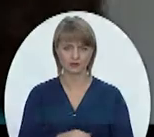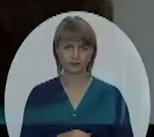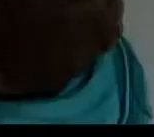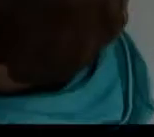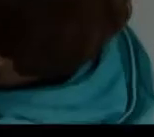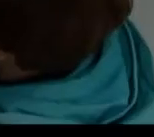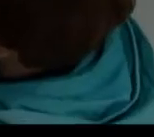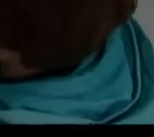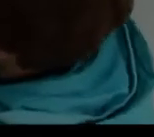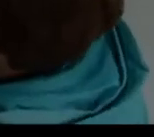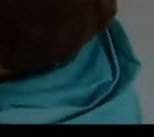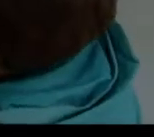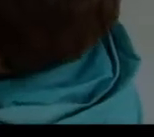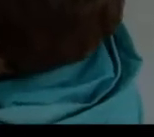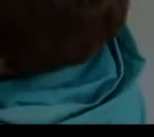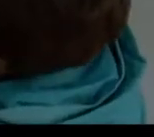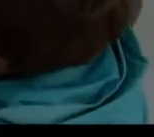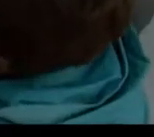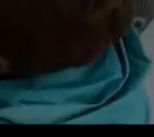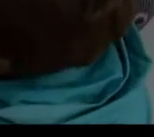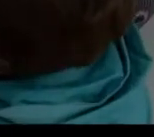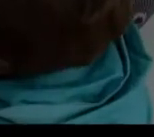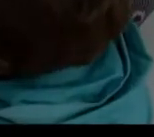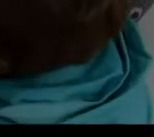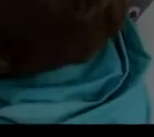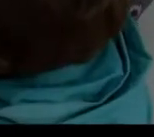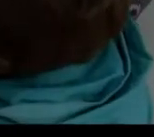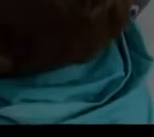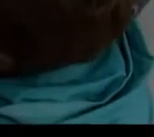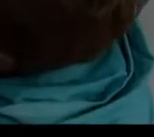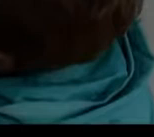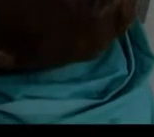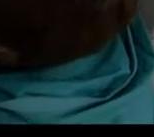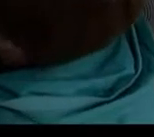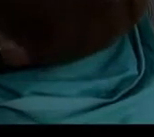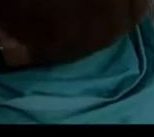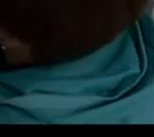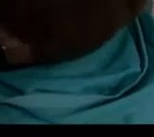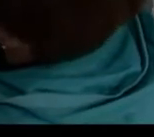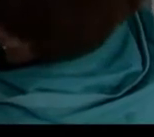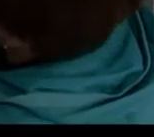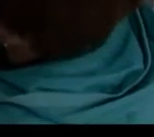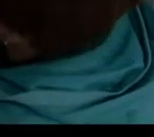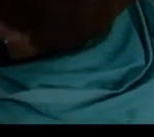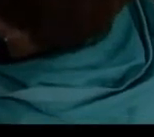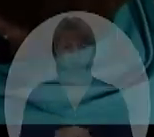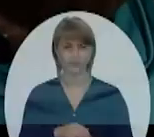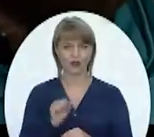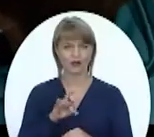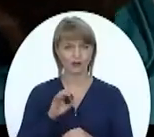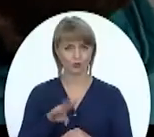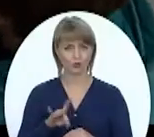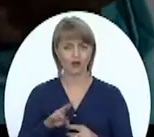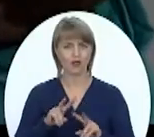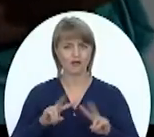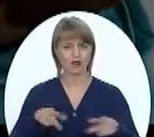Сначала с большой собачкой будем здороваться. Артурчик. Артур. Где у нас большая собака? Боря, где Боря?